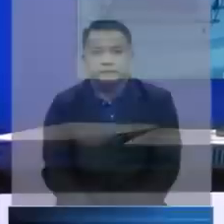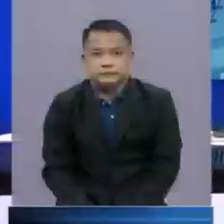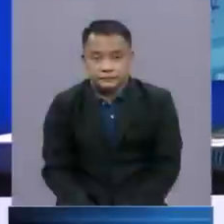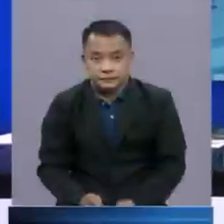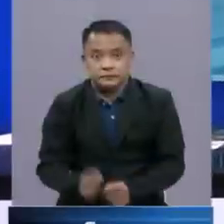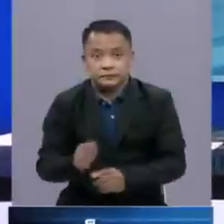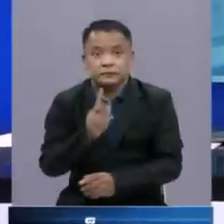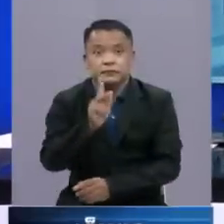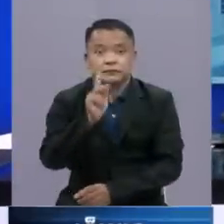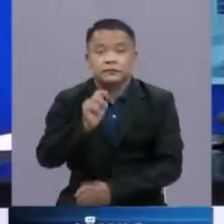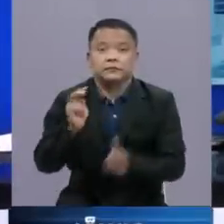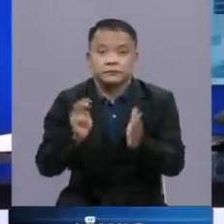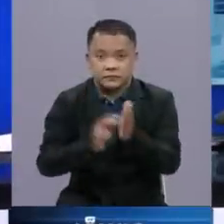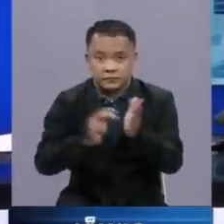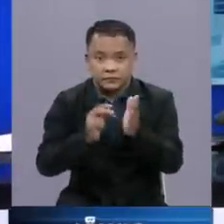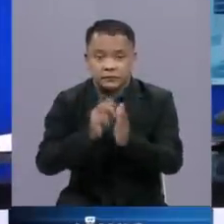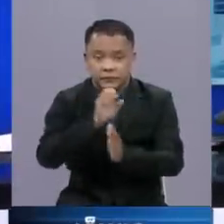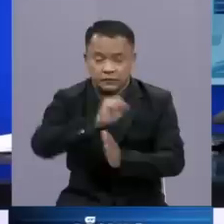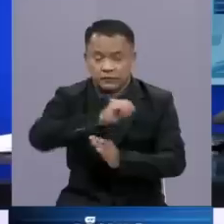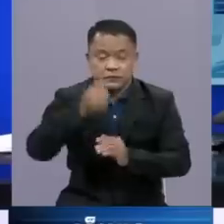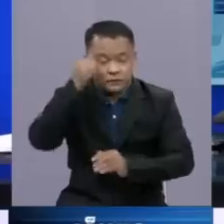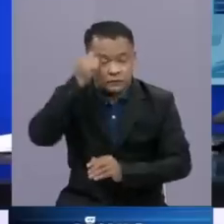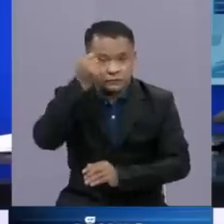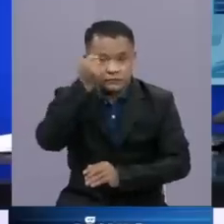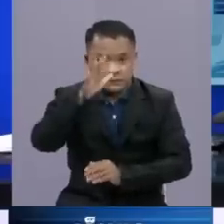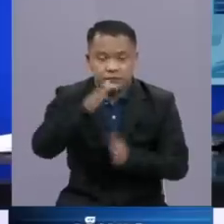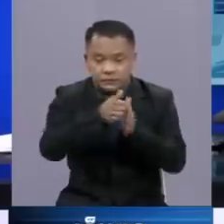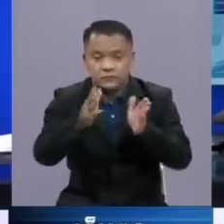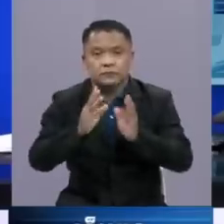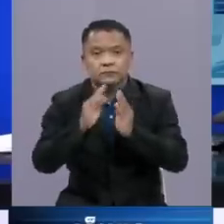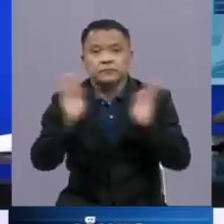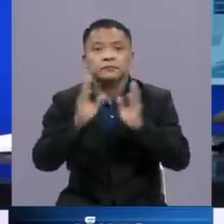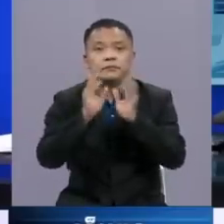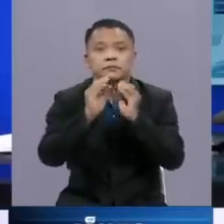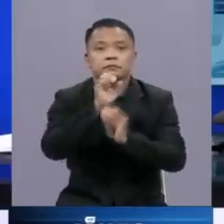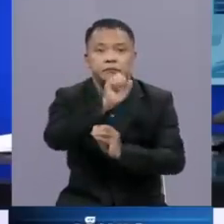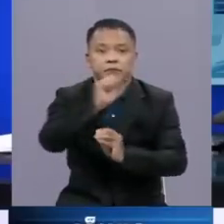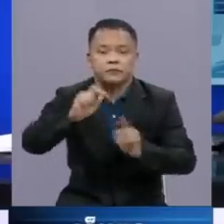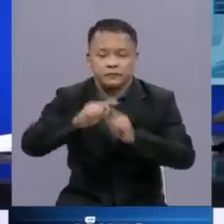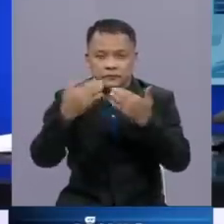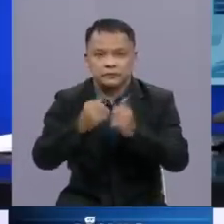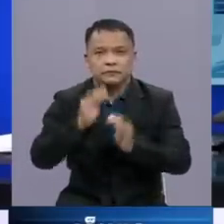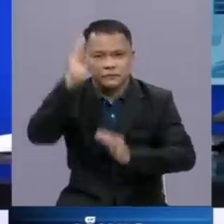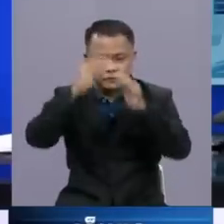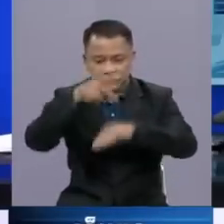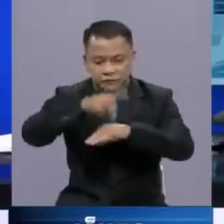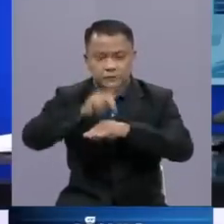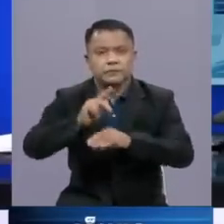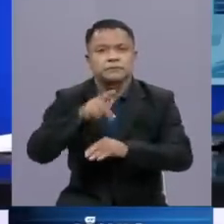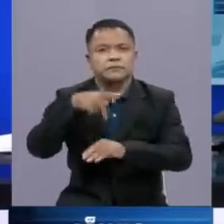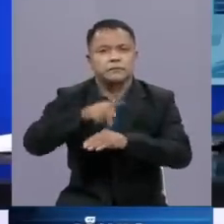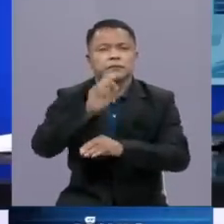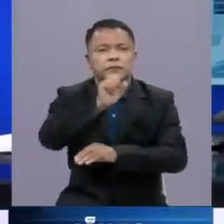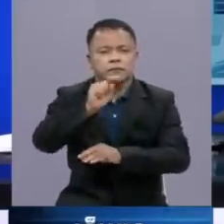แน่นอนนะครับหลังจากกกต.รับรองผลแล้วเนี่ยภายใน15วันเขาก็ต้องเปิดประชุมสภาแล้วหลังจากนั้นเขาก็ต้องเลือกตำแหน่งประธานสภา